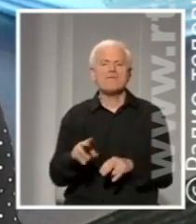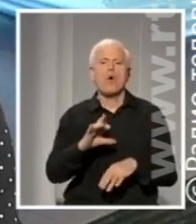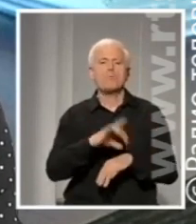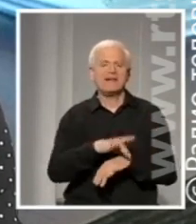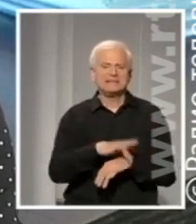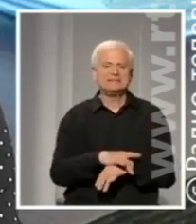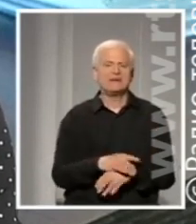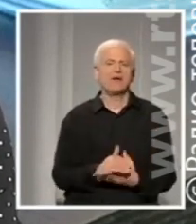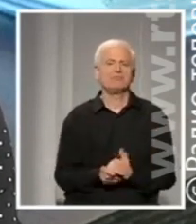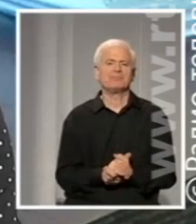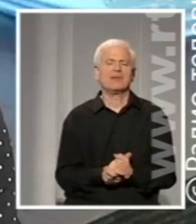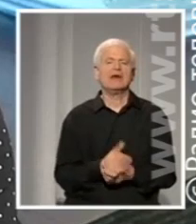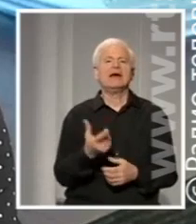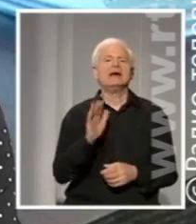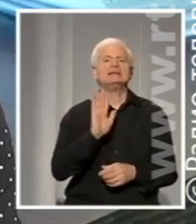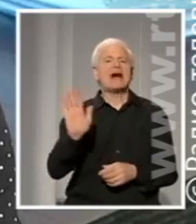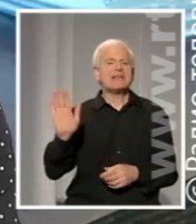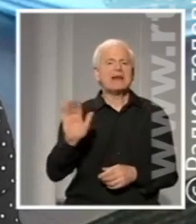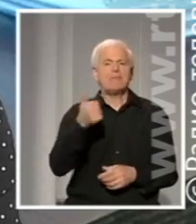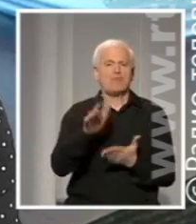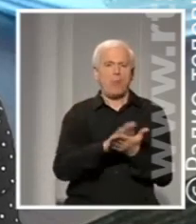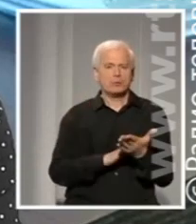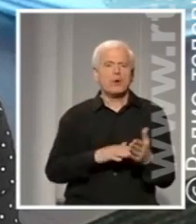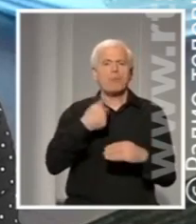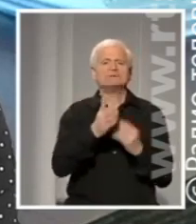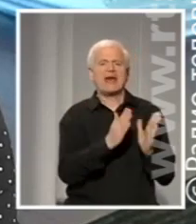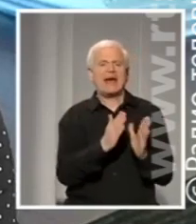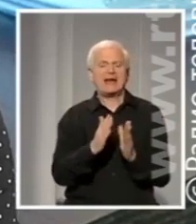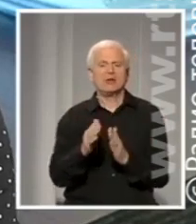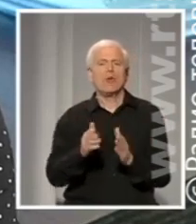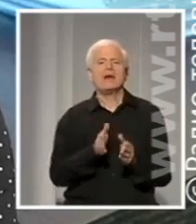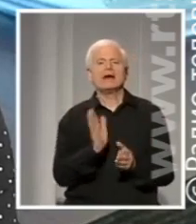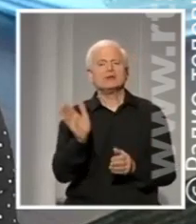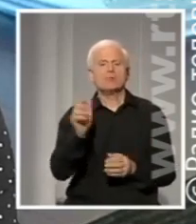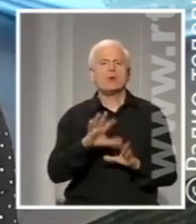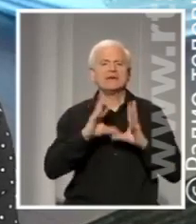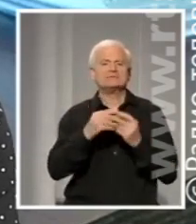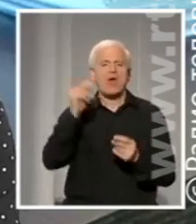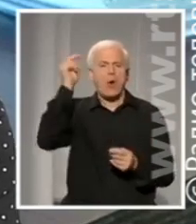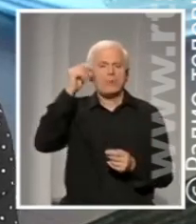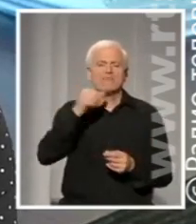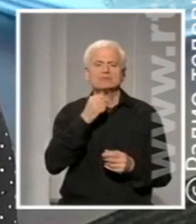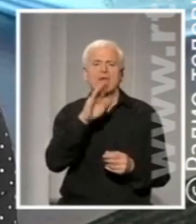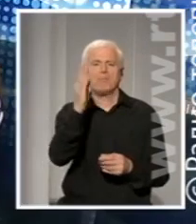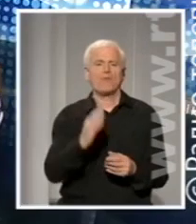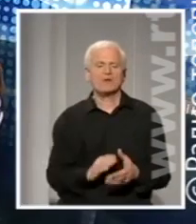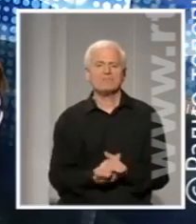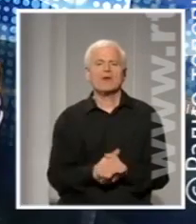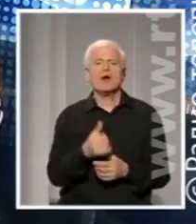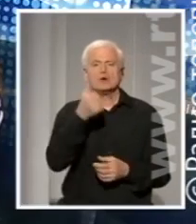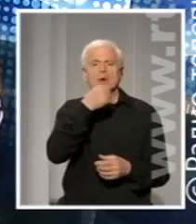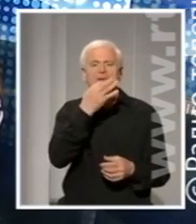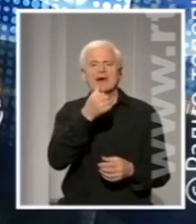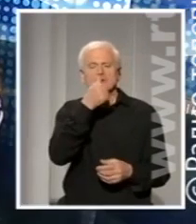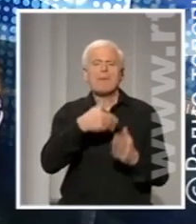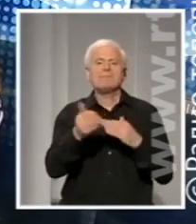medicina. Znači, za njih idemo prvo i onda redom, znači, krećemo za sve obrazovne profile. Šta ćemo sa